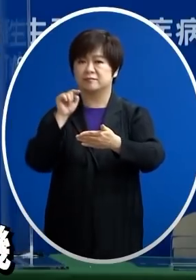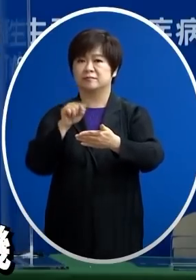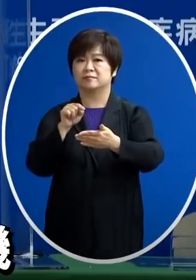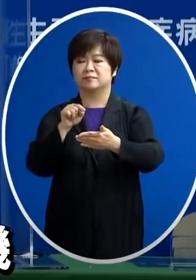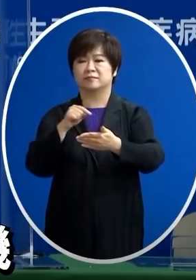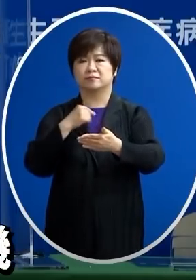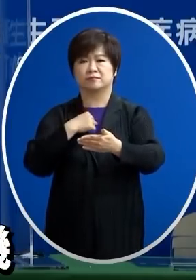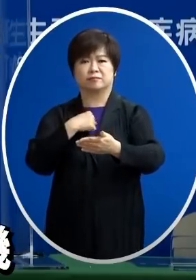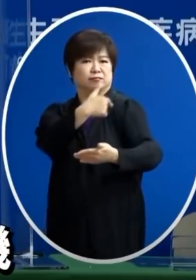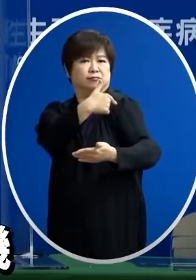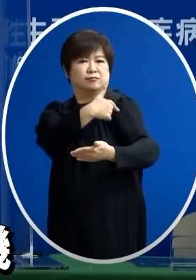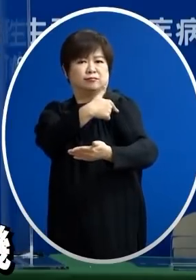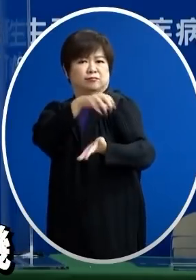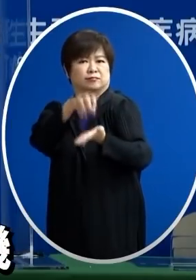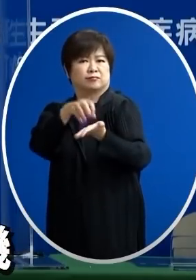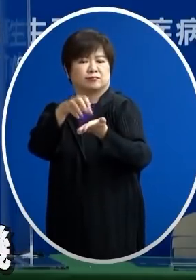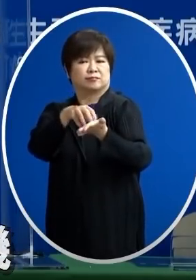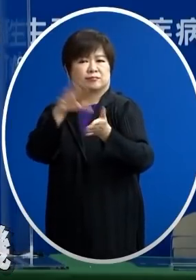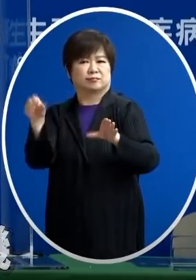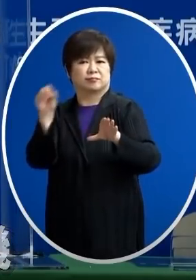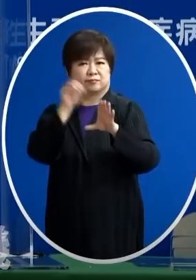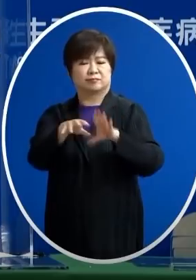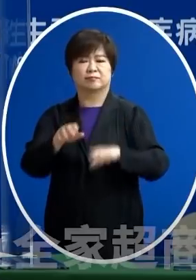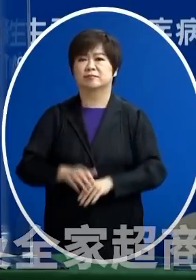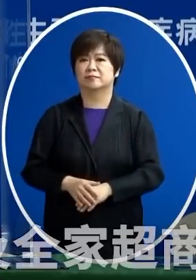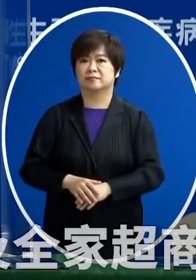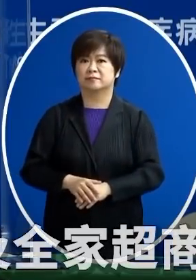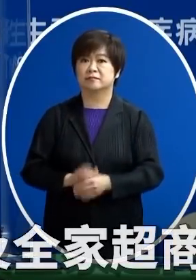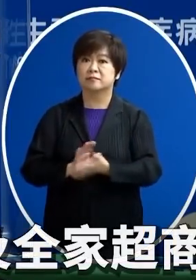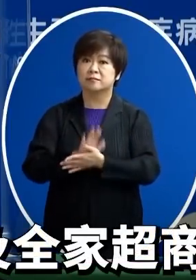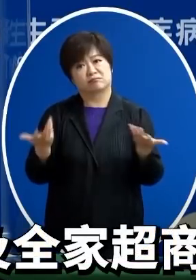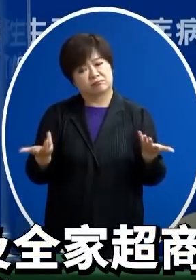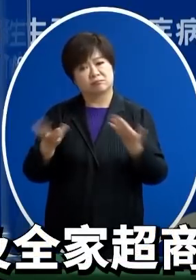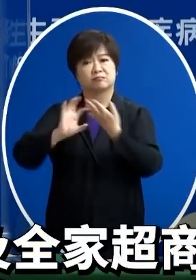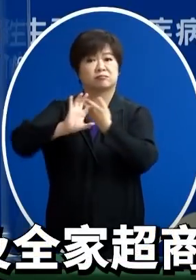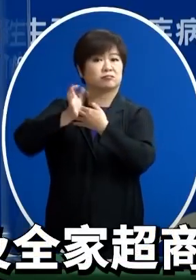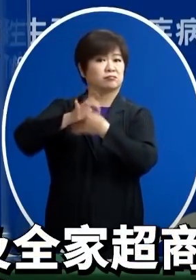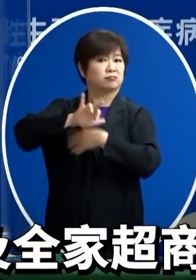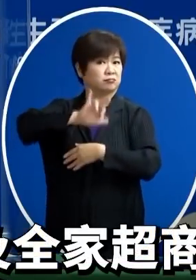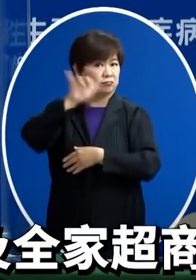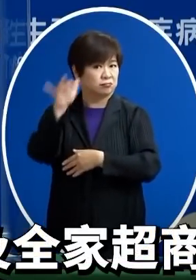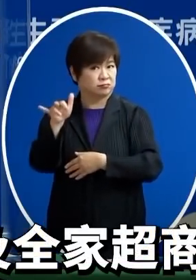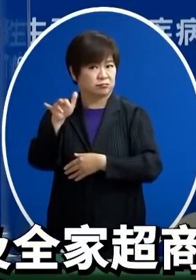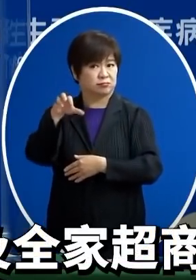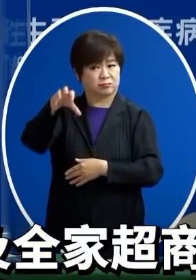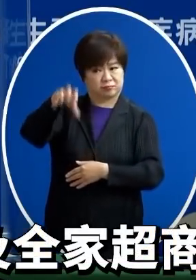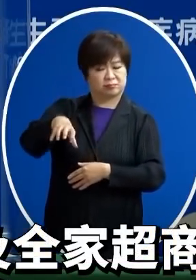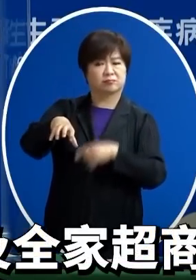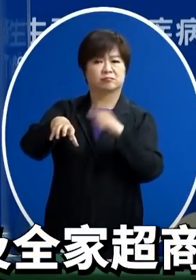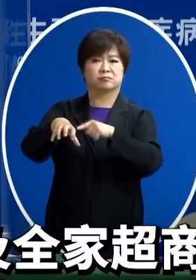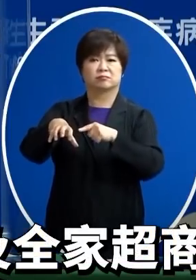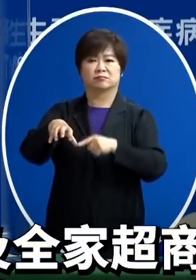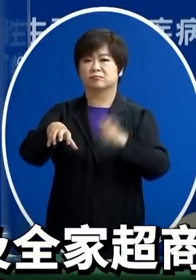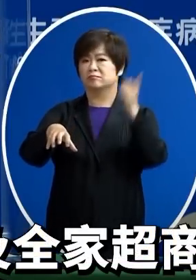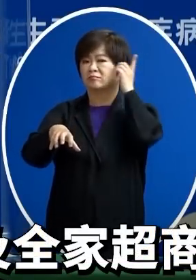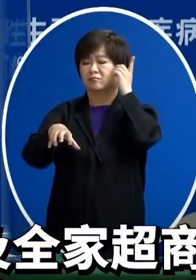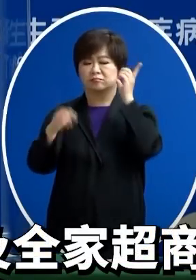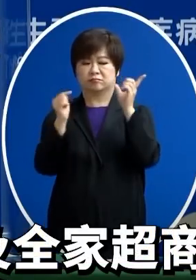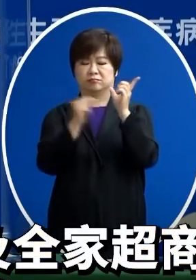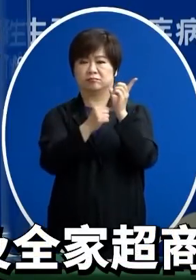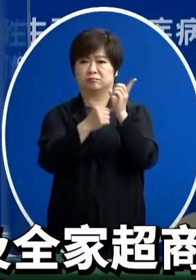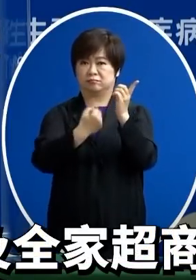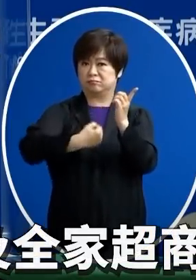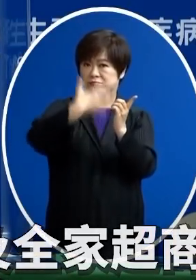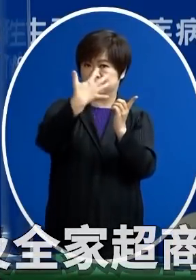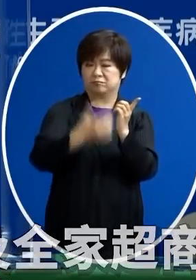你的数位护照这边把它呈现出来，也就是说未来你如果出入国外的国际机场就可以直接点，然后把那个数